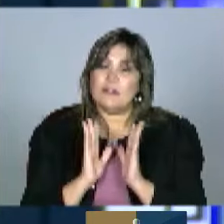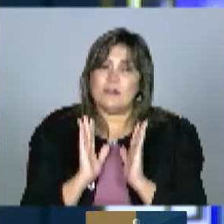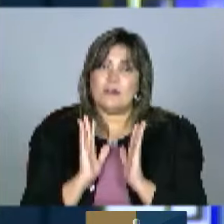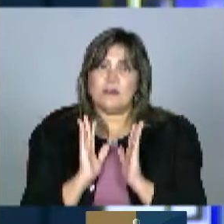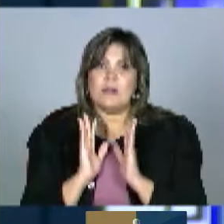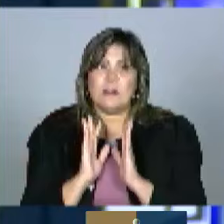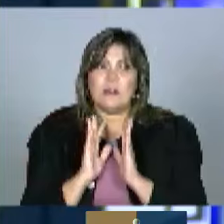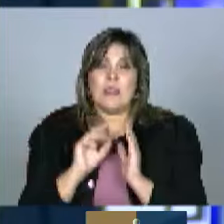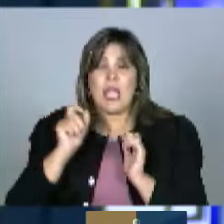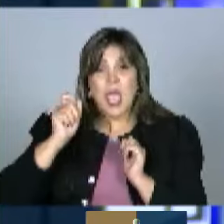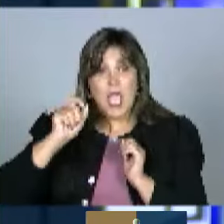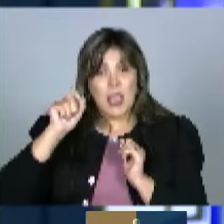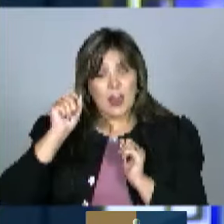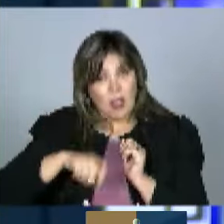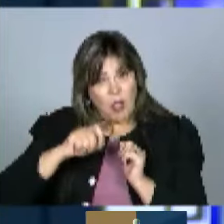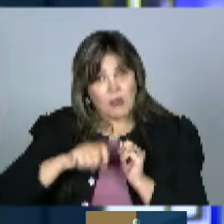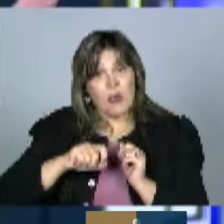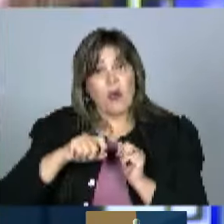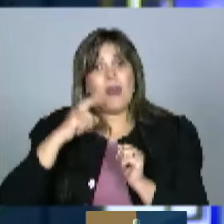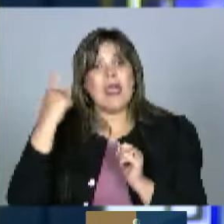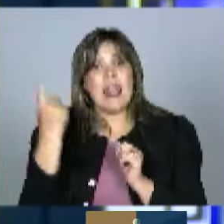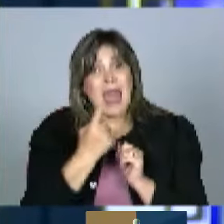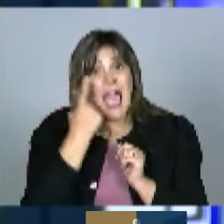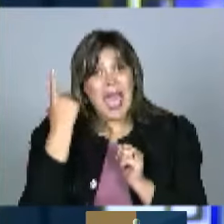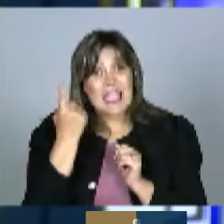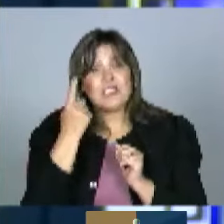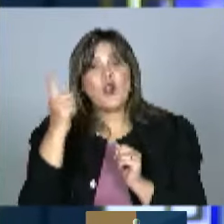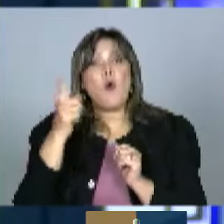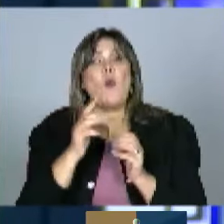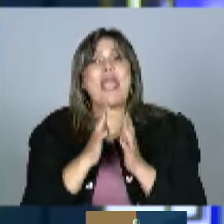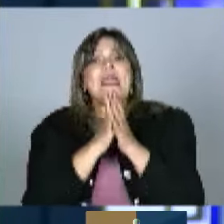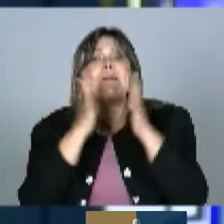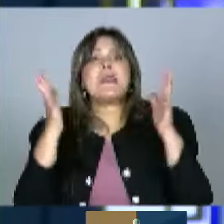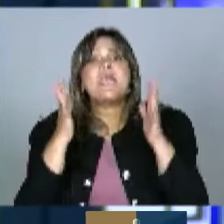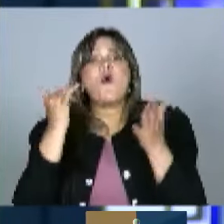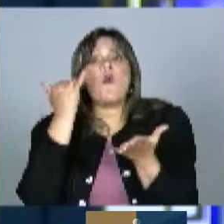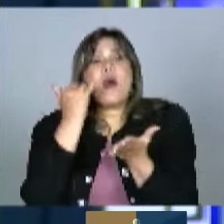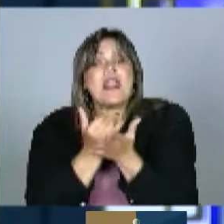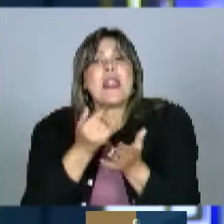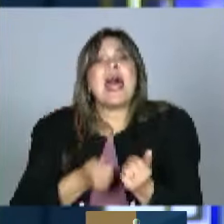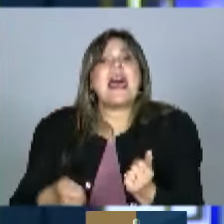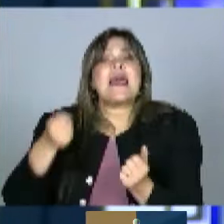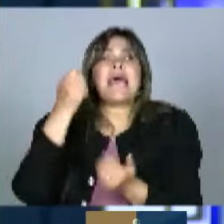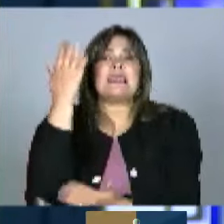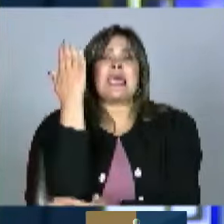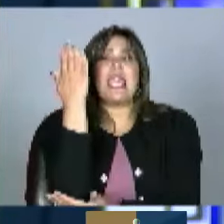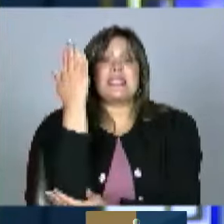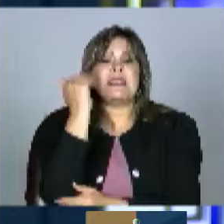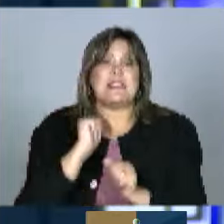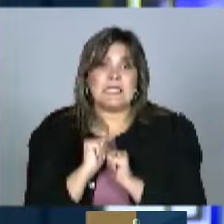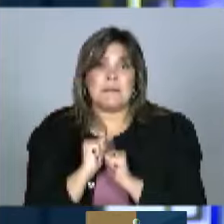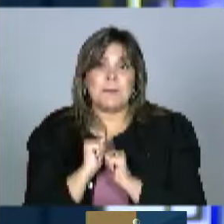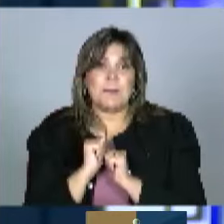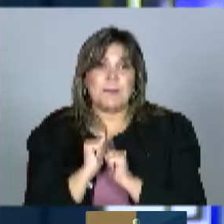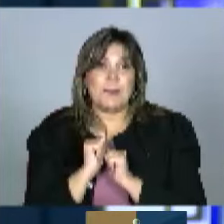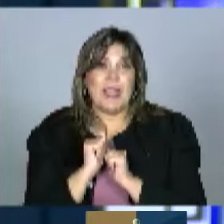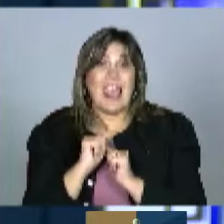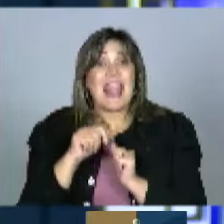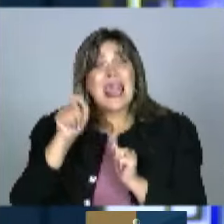خالص ان القضاء الموضوعي هو المهيمن ام لان انا قضاء مستعجل